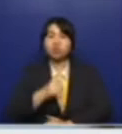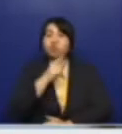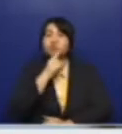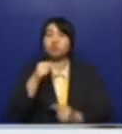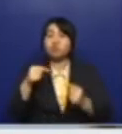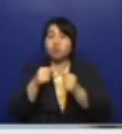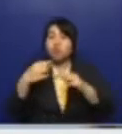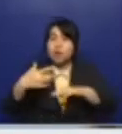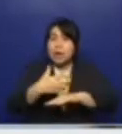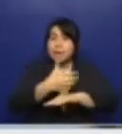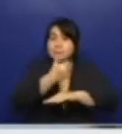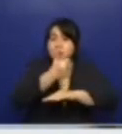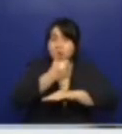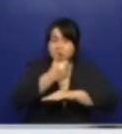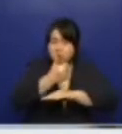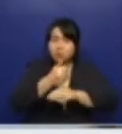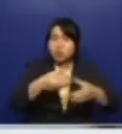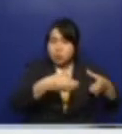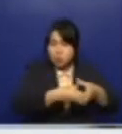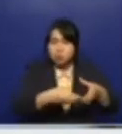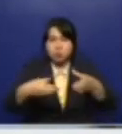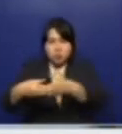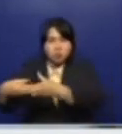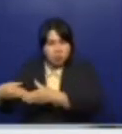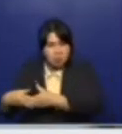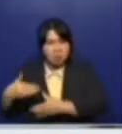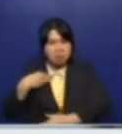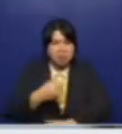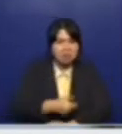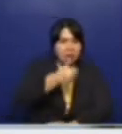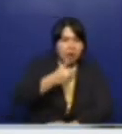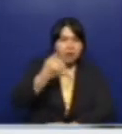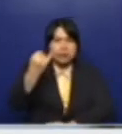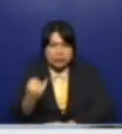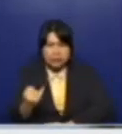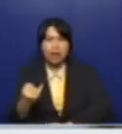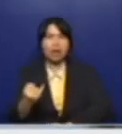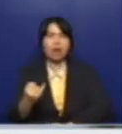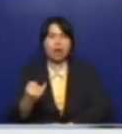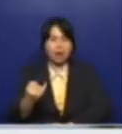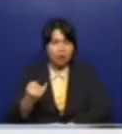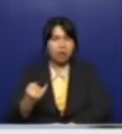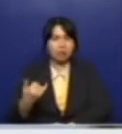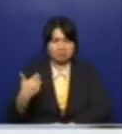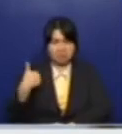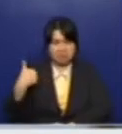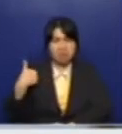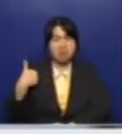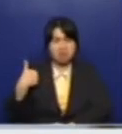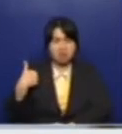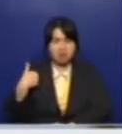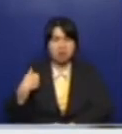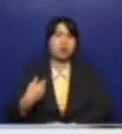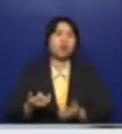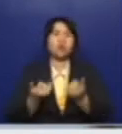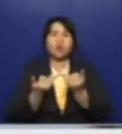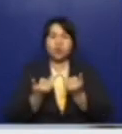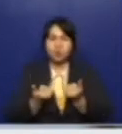เกมการเมืองเนี่ยมันได้เสียกันเต็มๆเลยเหตุการณ์ในลักษณะนี้เนี่ย